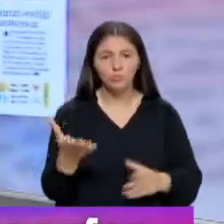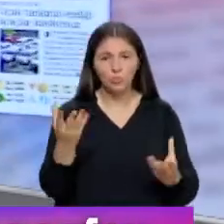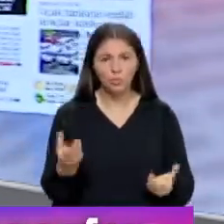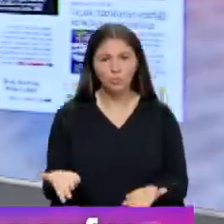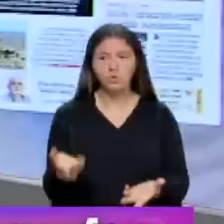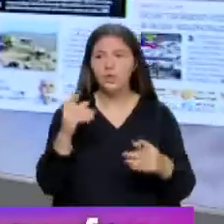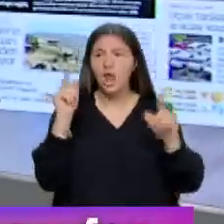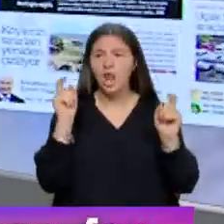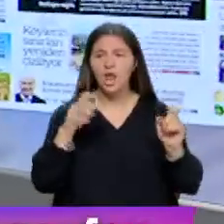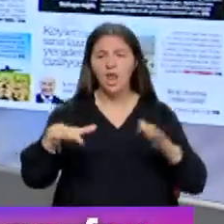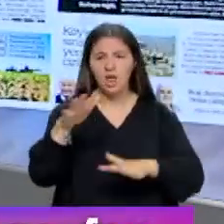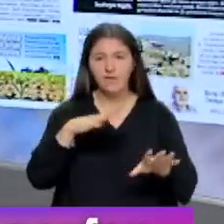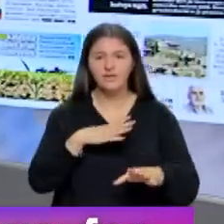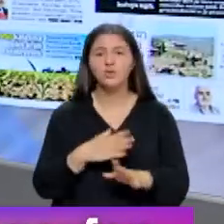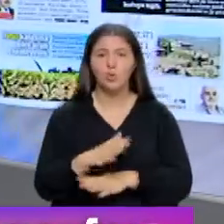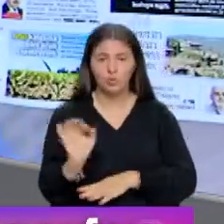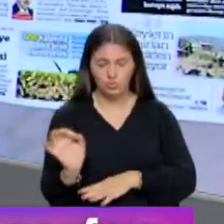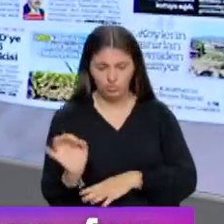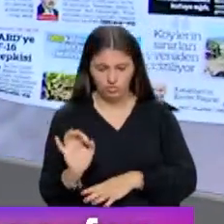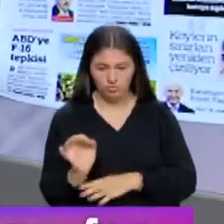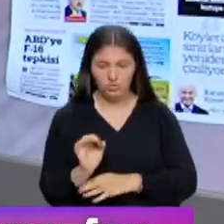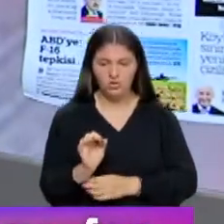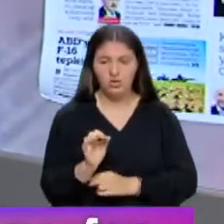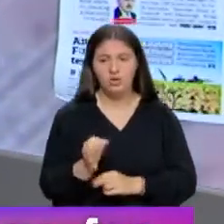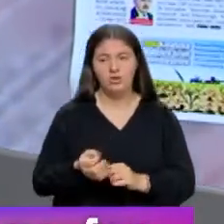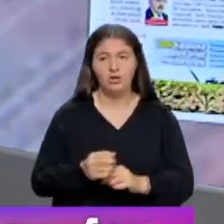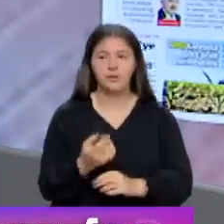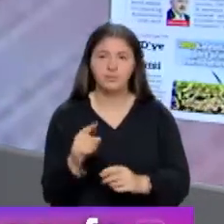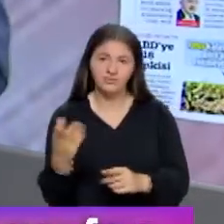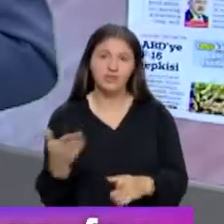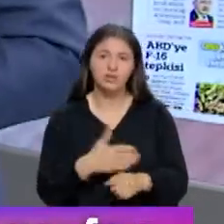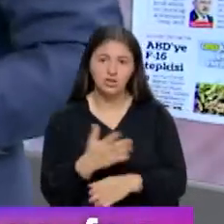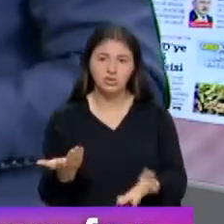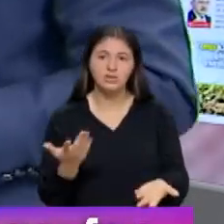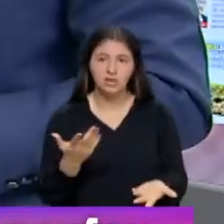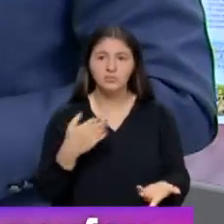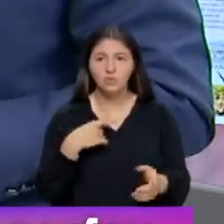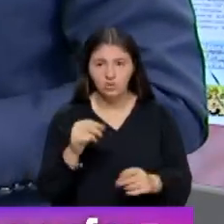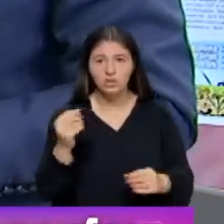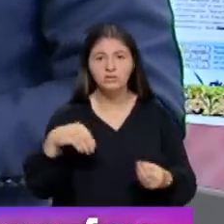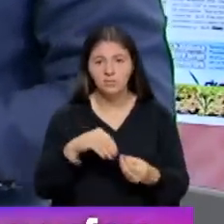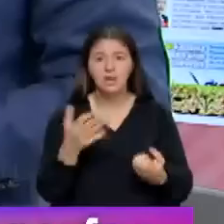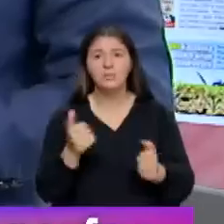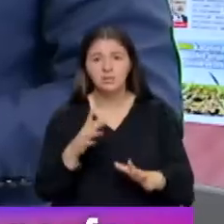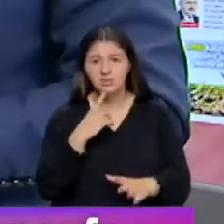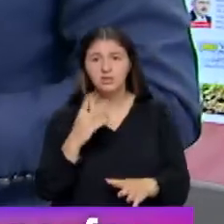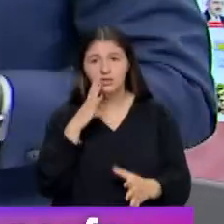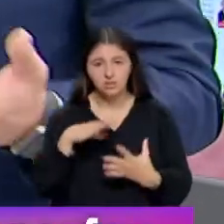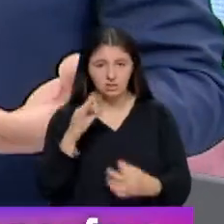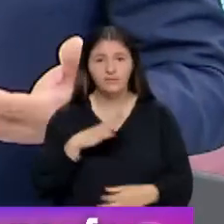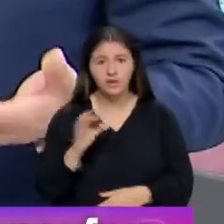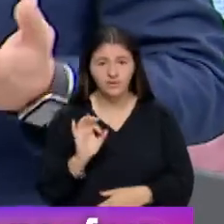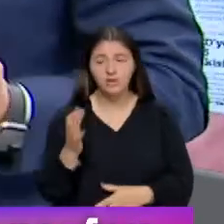bir spekülatörler var doğru bir tarafta da ya gerçekten Bizde o kadar zam alamadık diyen insanlar var